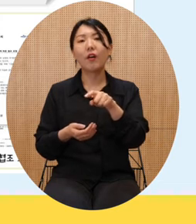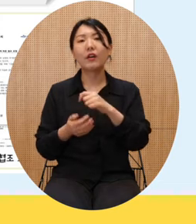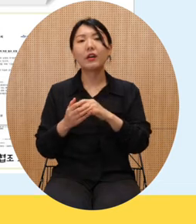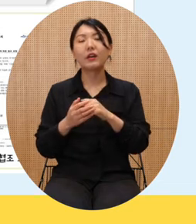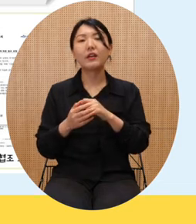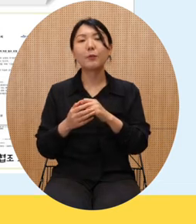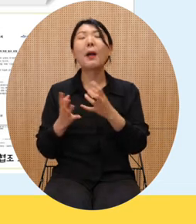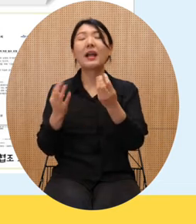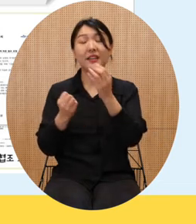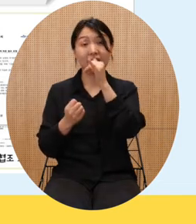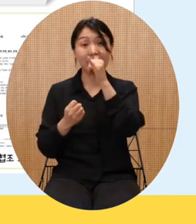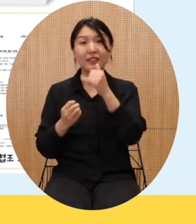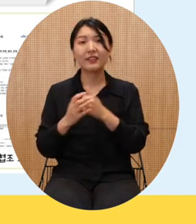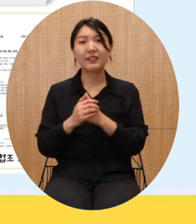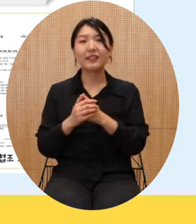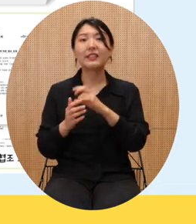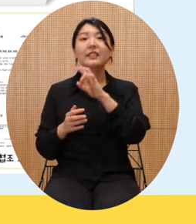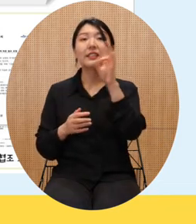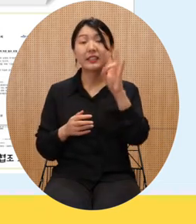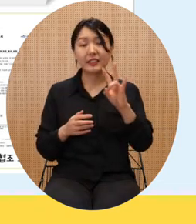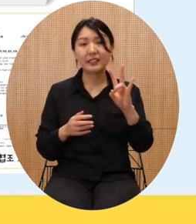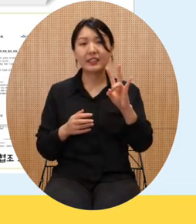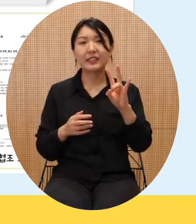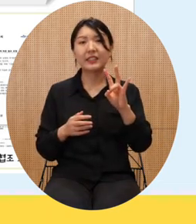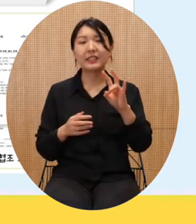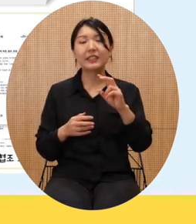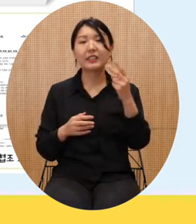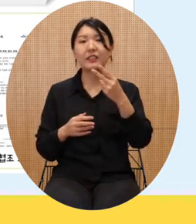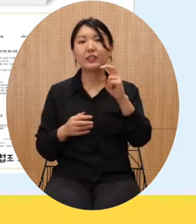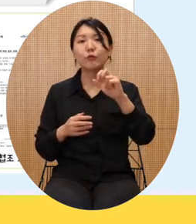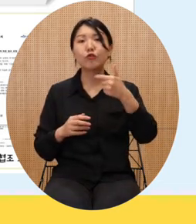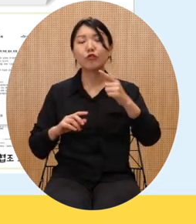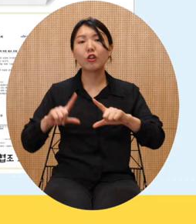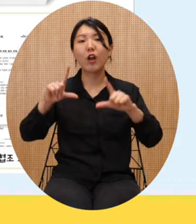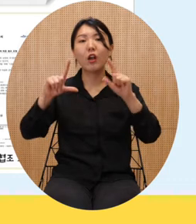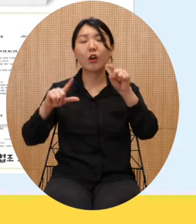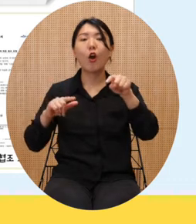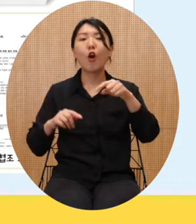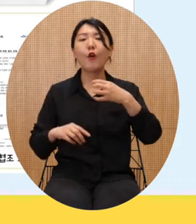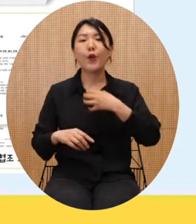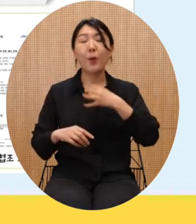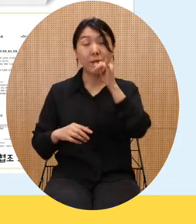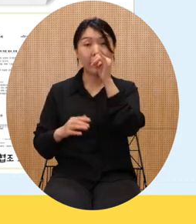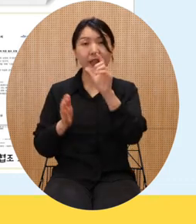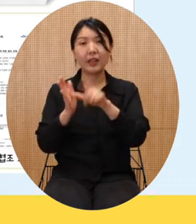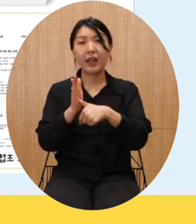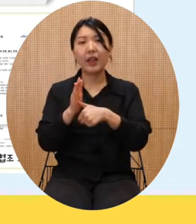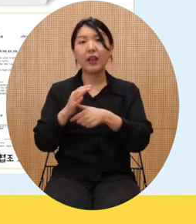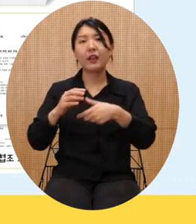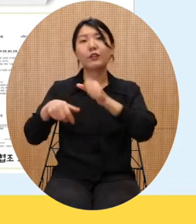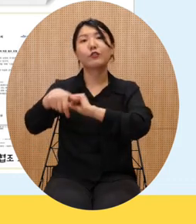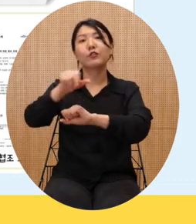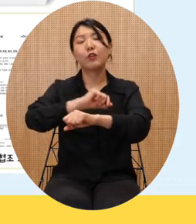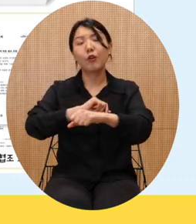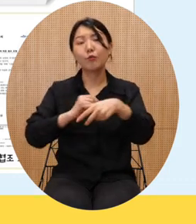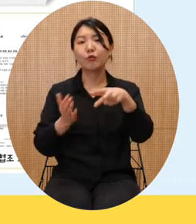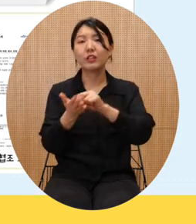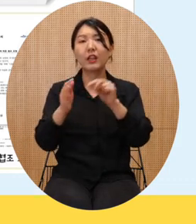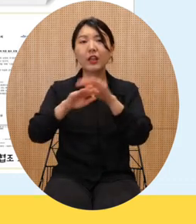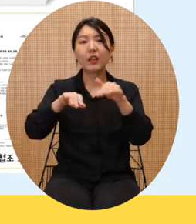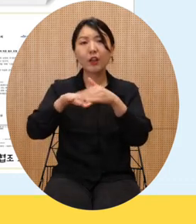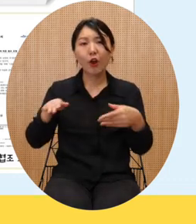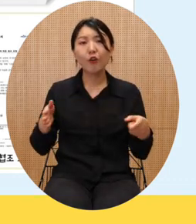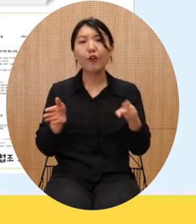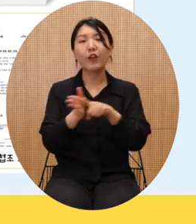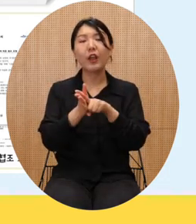예산을 받곤 다 하지 못하는 일들이 많은데, 시흥시는 이 2016년에 그럴 위기에 처했을 때 적극적으로